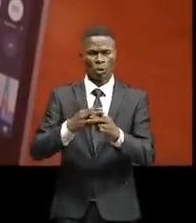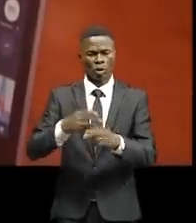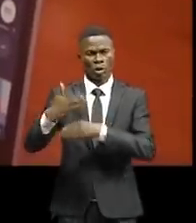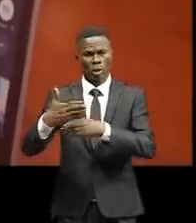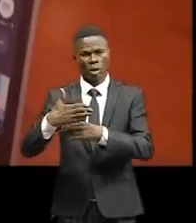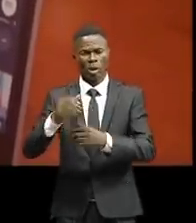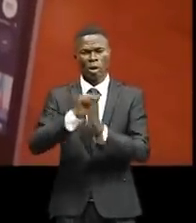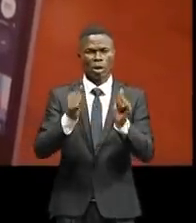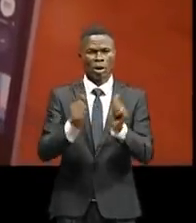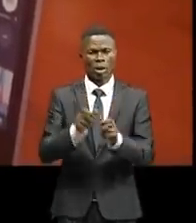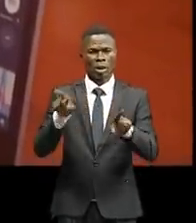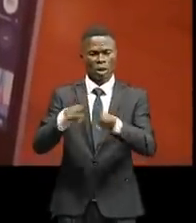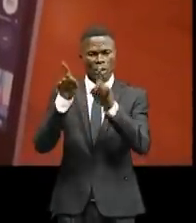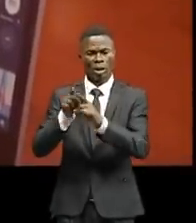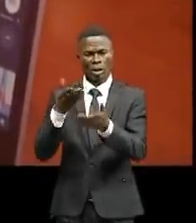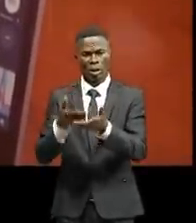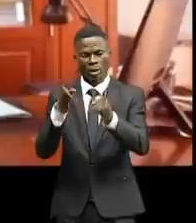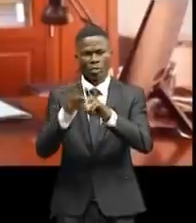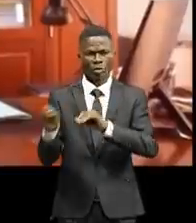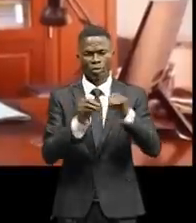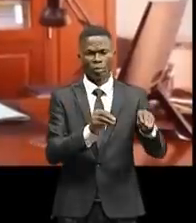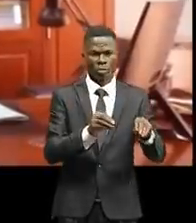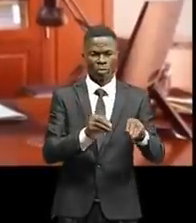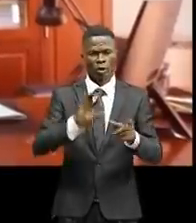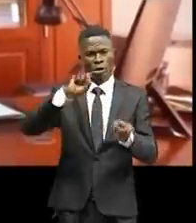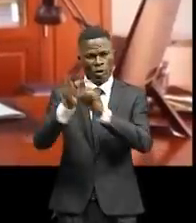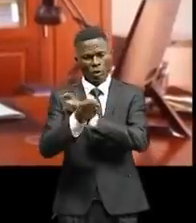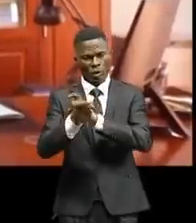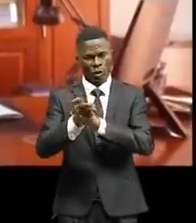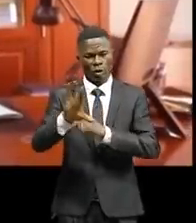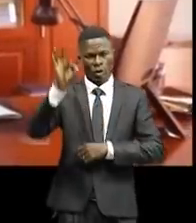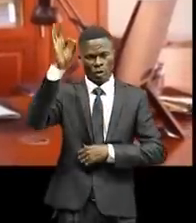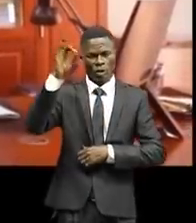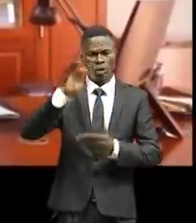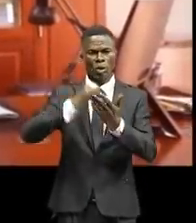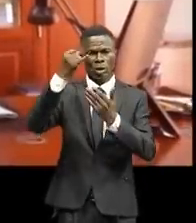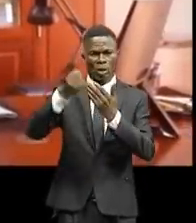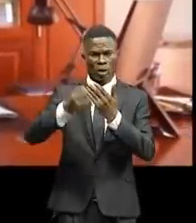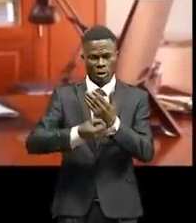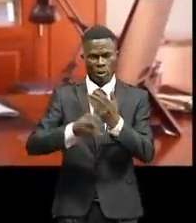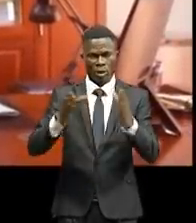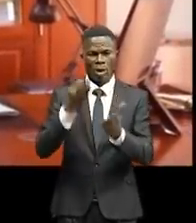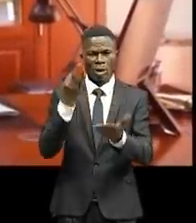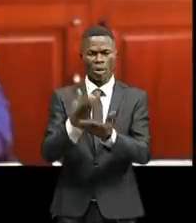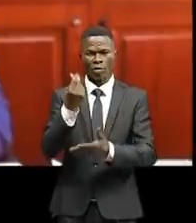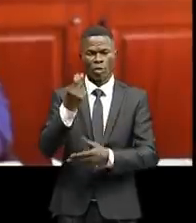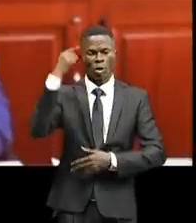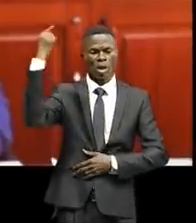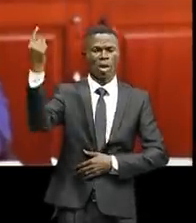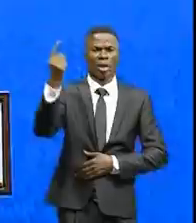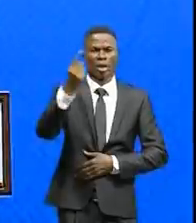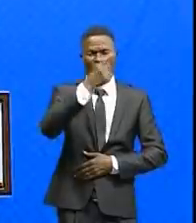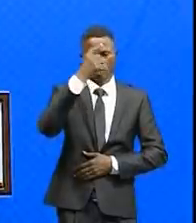rapprochés des facteurs de liquidité et la mise en œuvre des réformes retenues dans le cadre du programme avec le Fonds monétaire